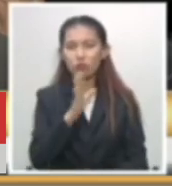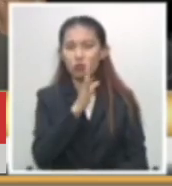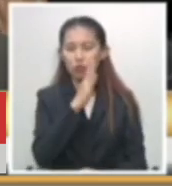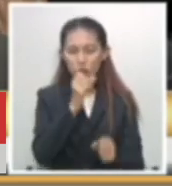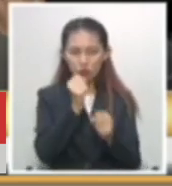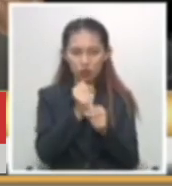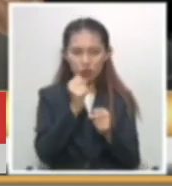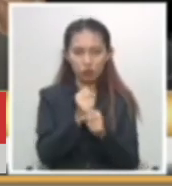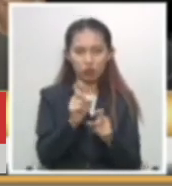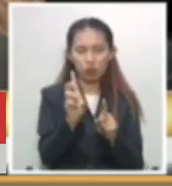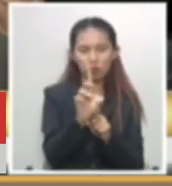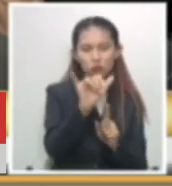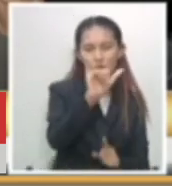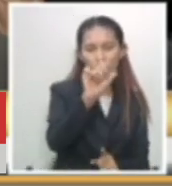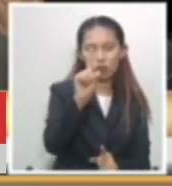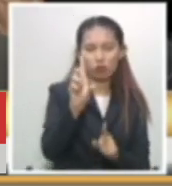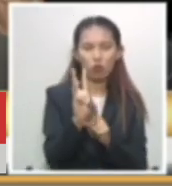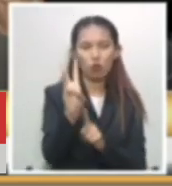500,000 ล้าน